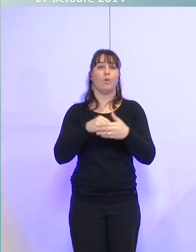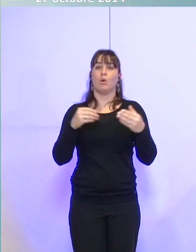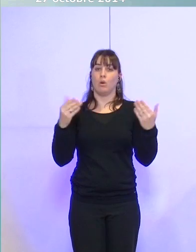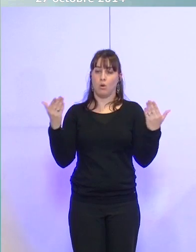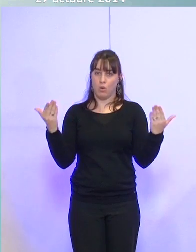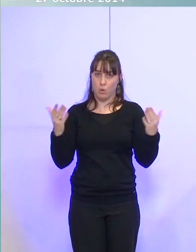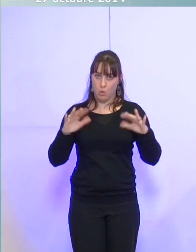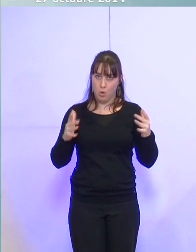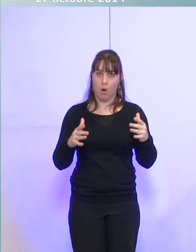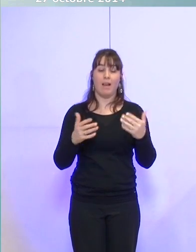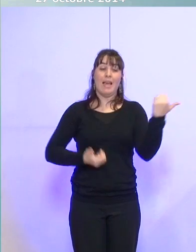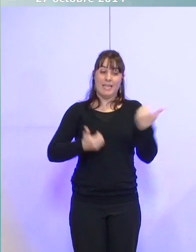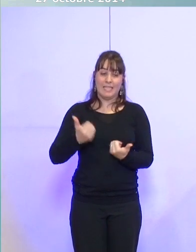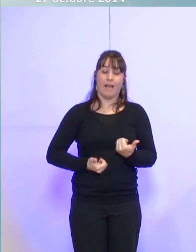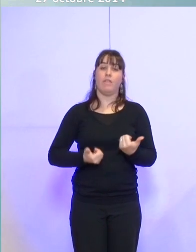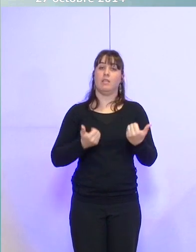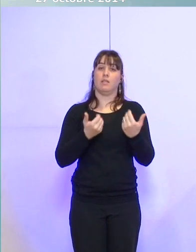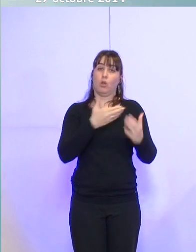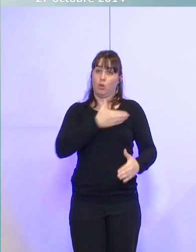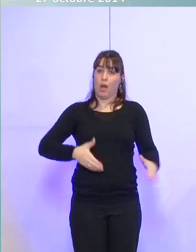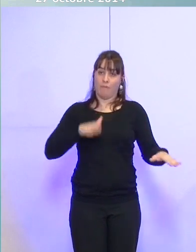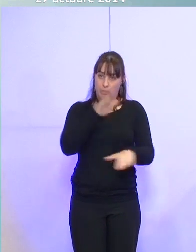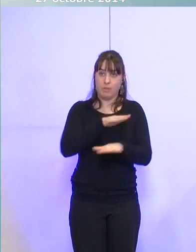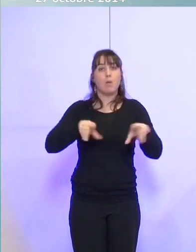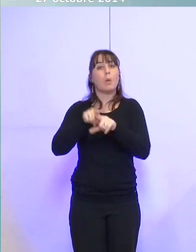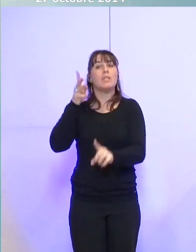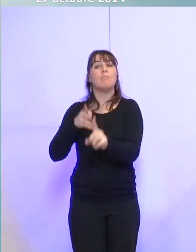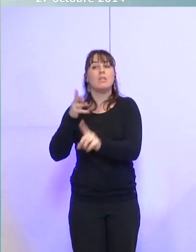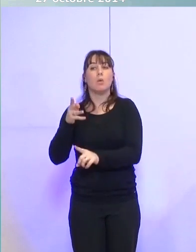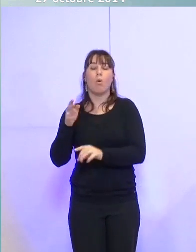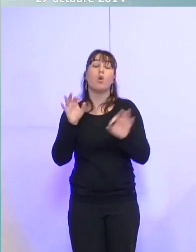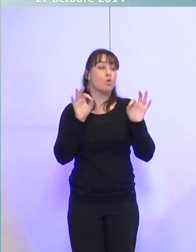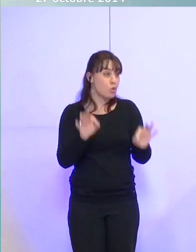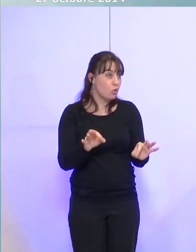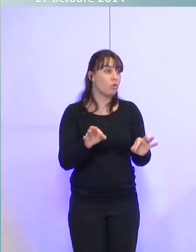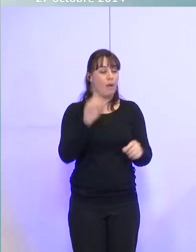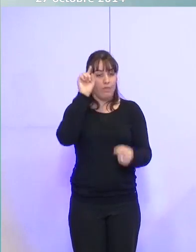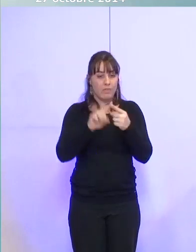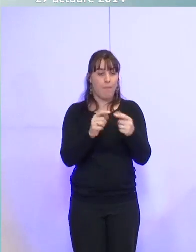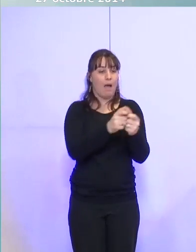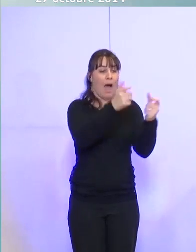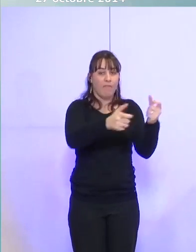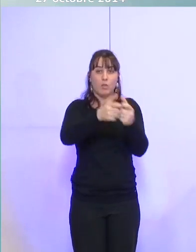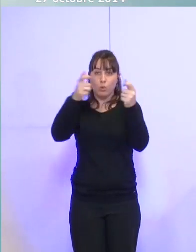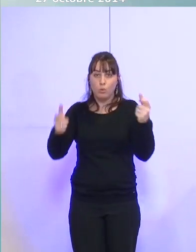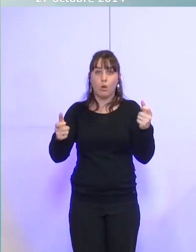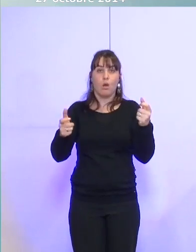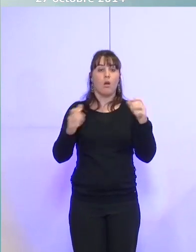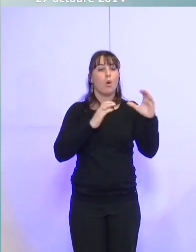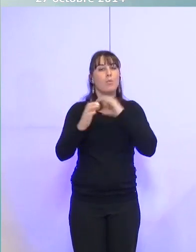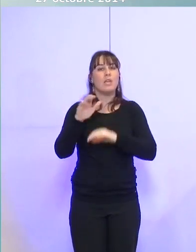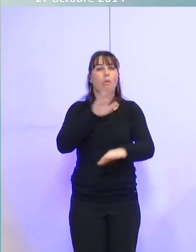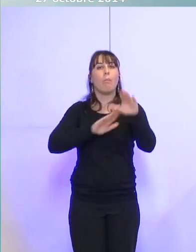cadre des services de la ville et de leur mission et consistera essentiellement à travailler effectivement sur les infrastructures communicantes de la